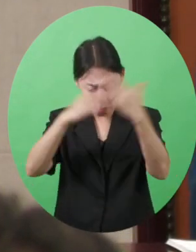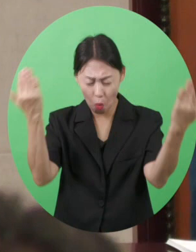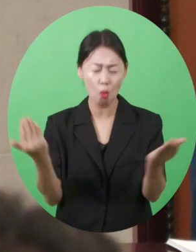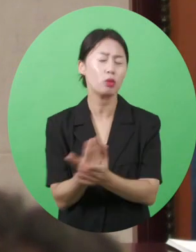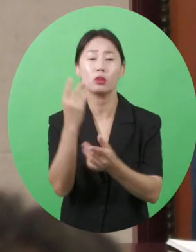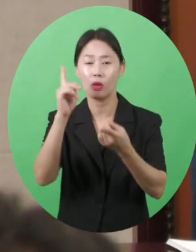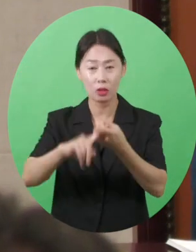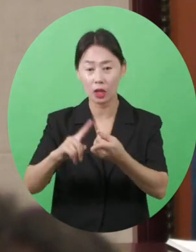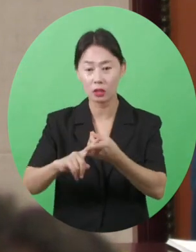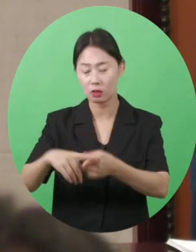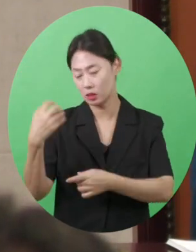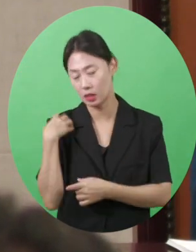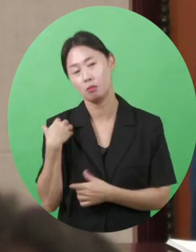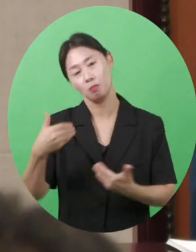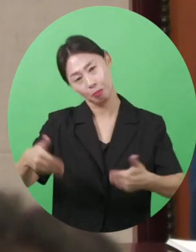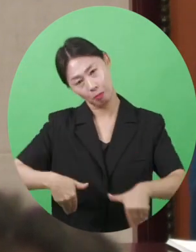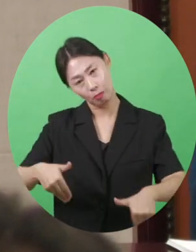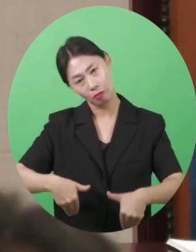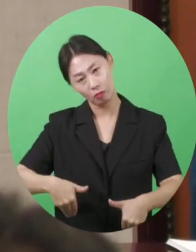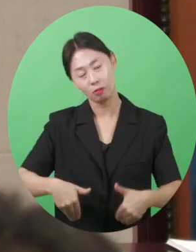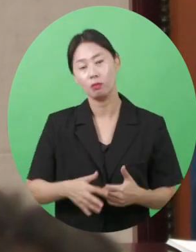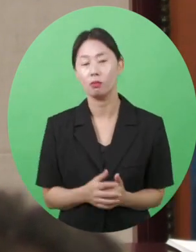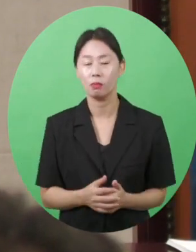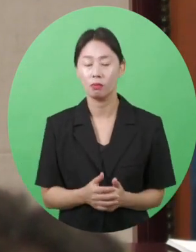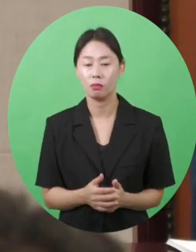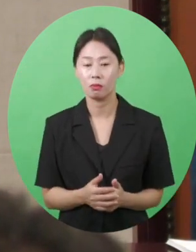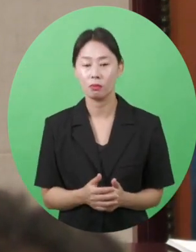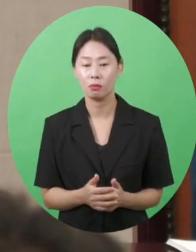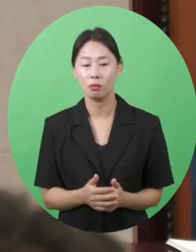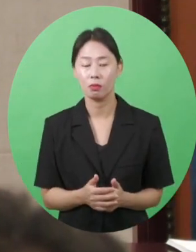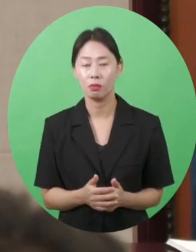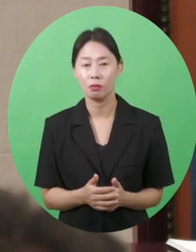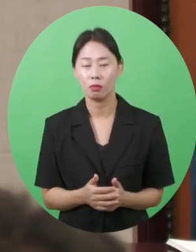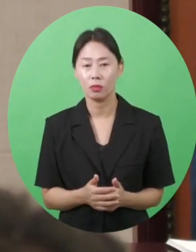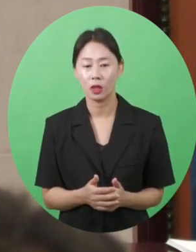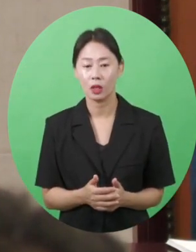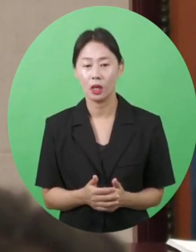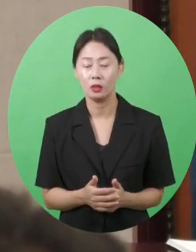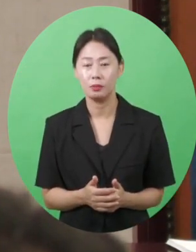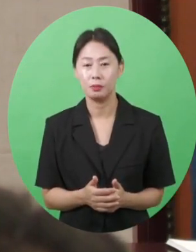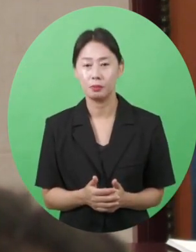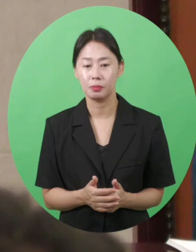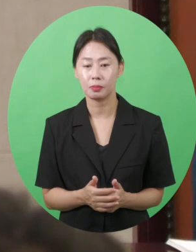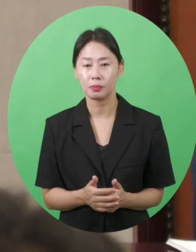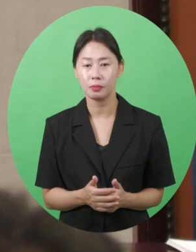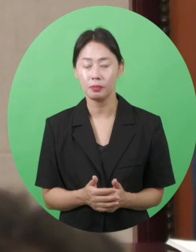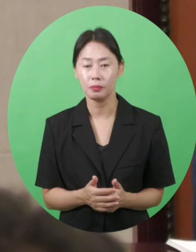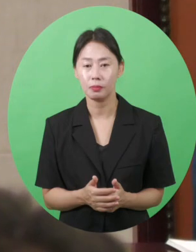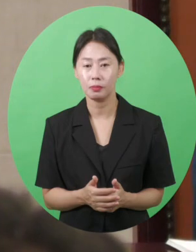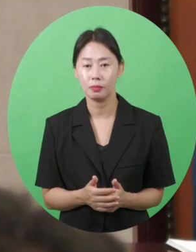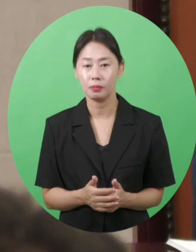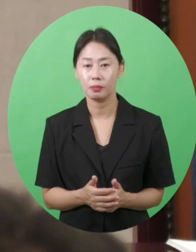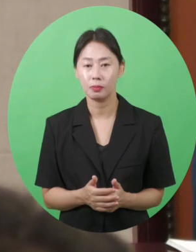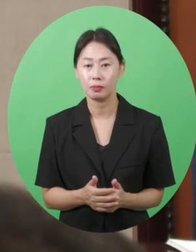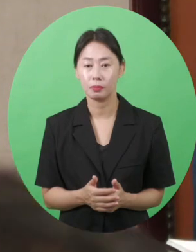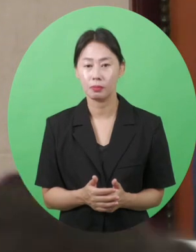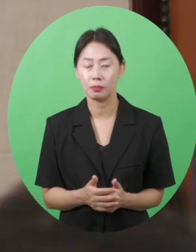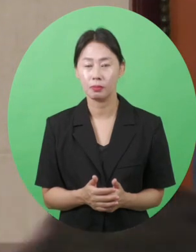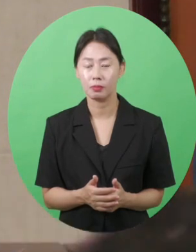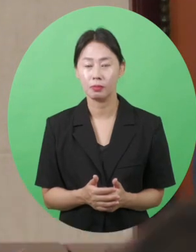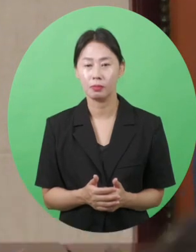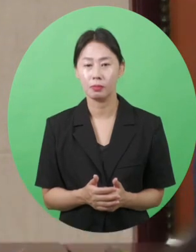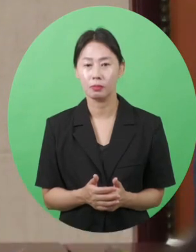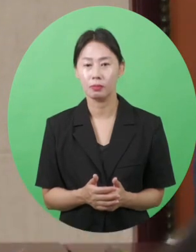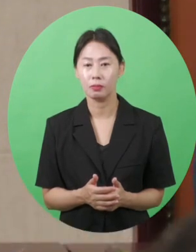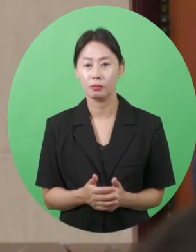것들을 담당해야 된다라고 하는 의견들도 좀 있습니다. 그래서 그 역할이라고 하는 것들에 대한 부분들이 좀 논의가 있고요. 어찌됐든